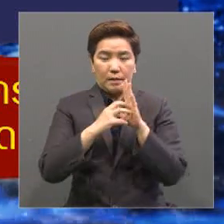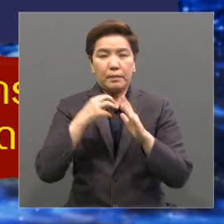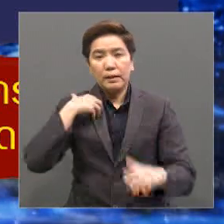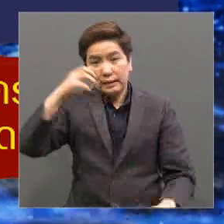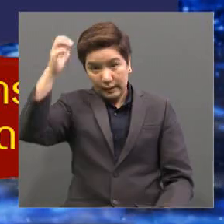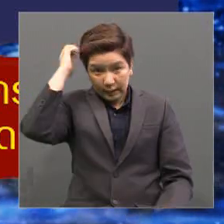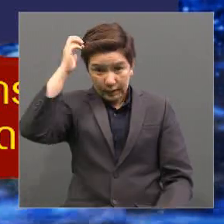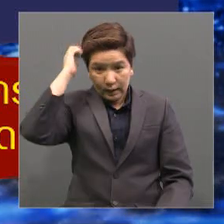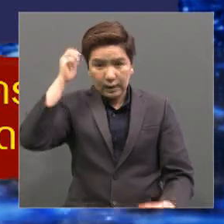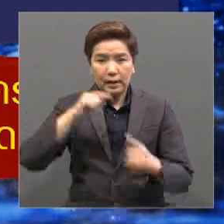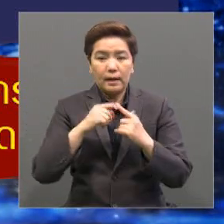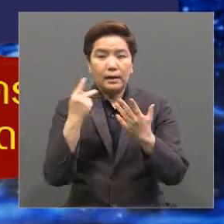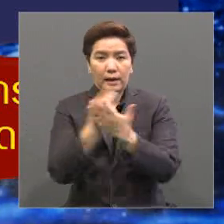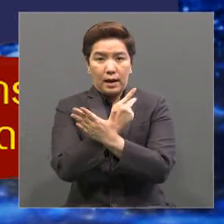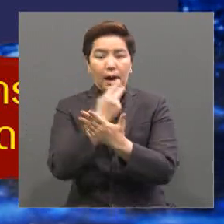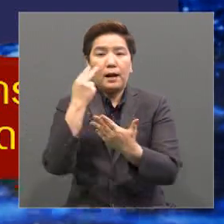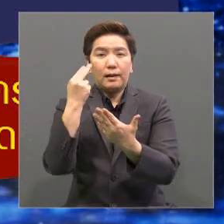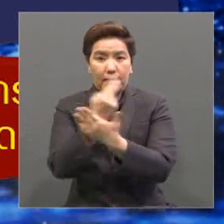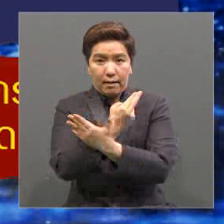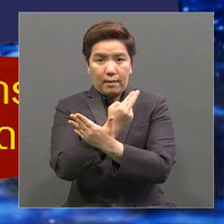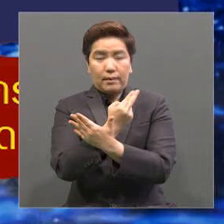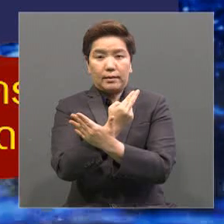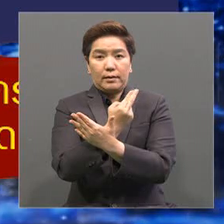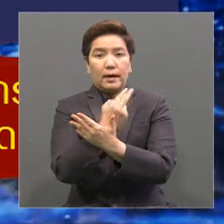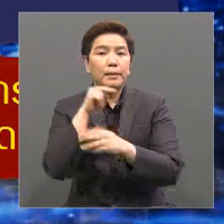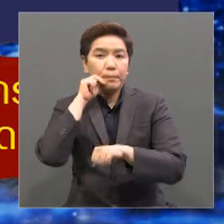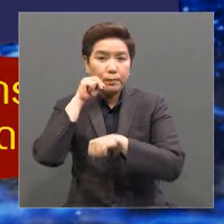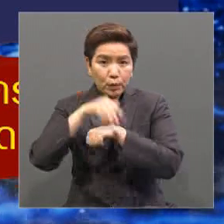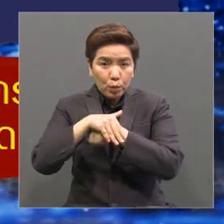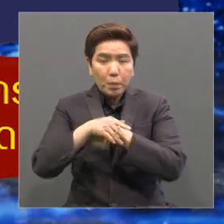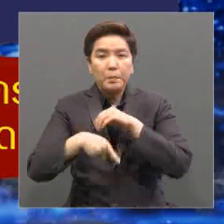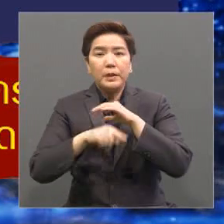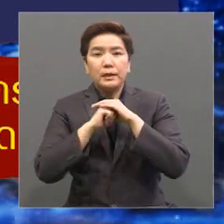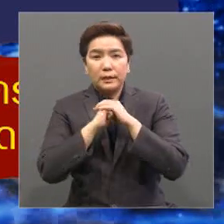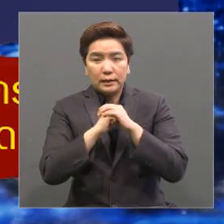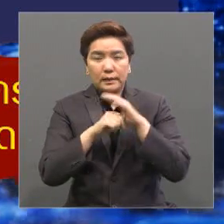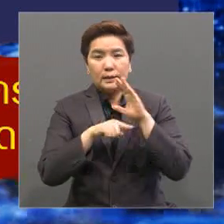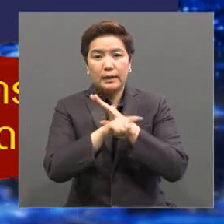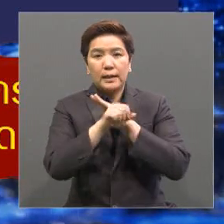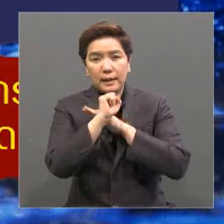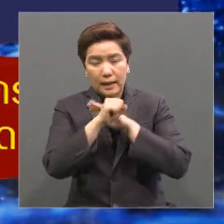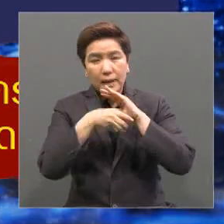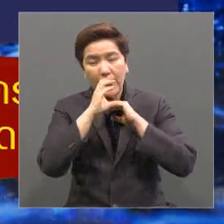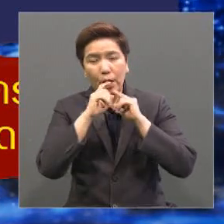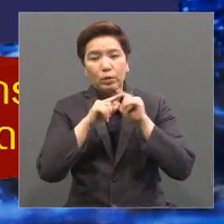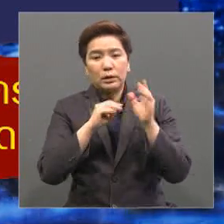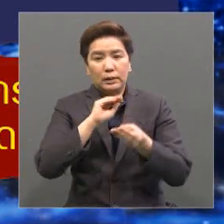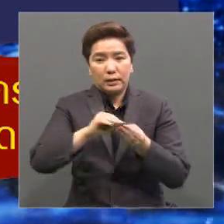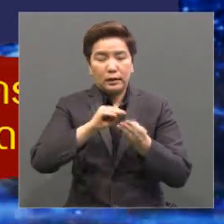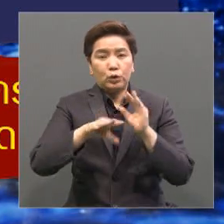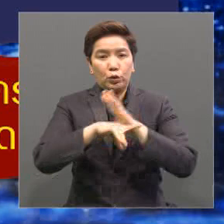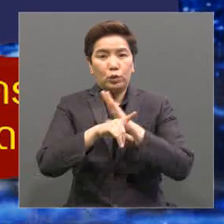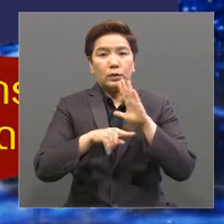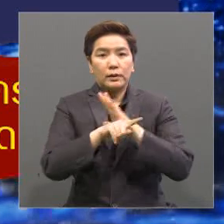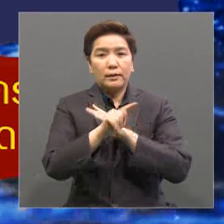ก็มีที่จังหวัดสระบุรีกาญจนบุรีราชบุรีนครนายกปราจีนบุรีสระแก้วฉะเชิงเทราชลบุรีและ